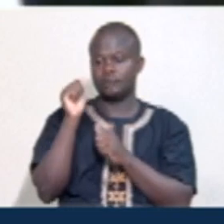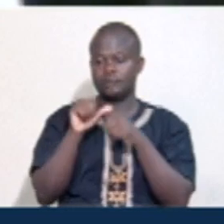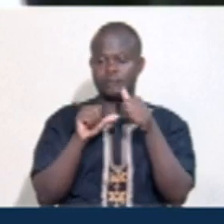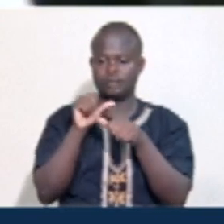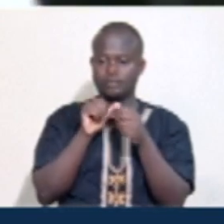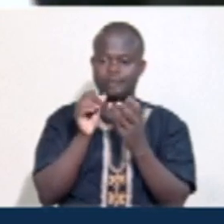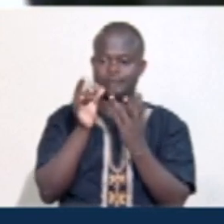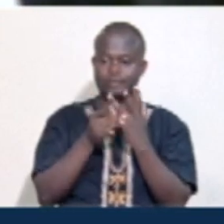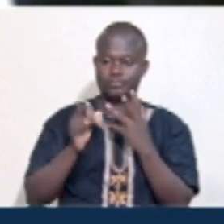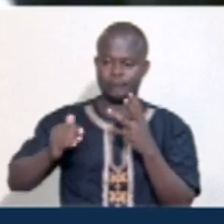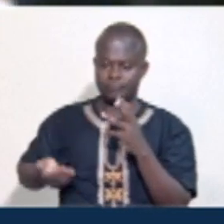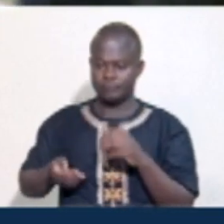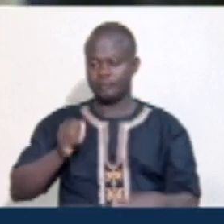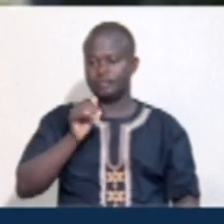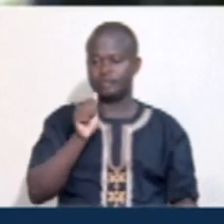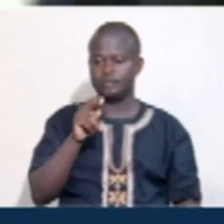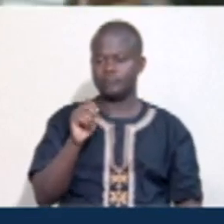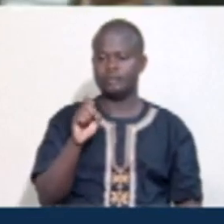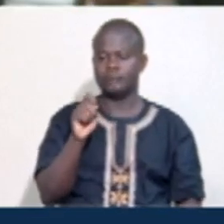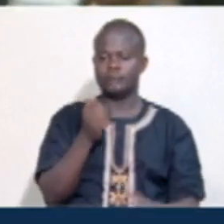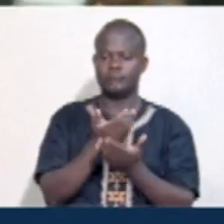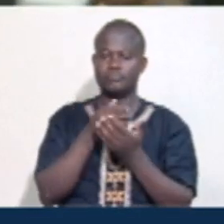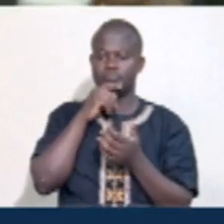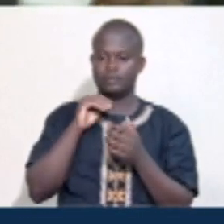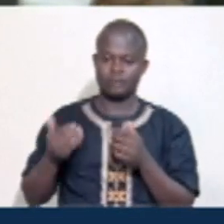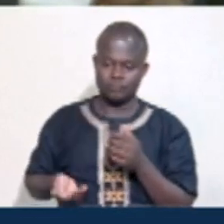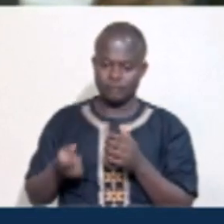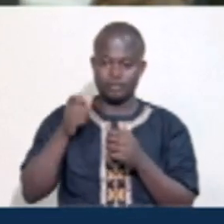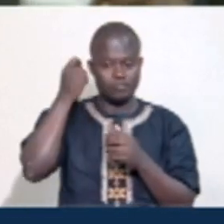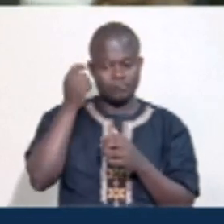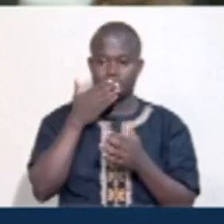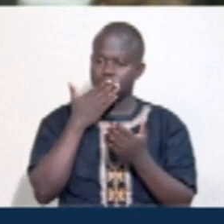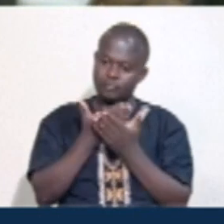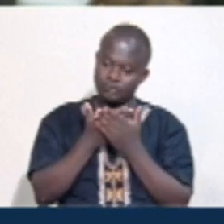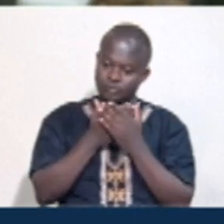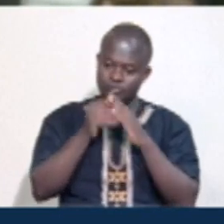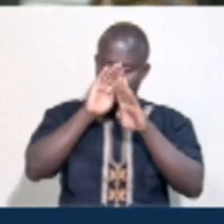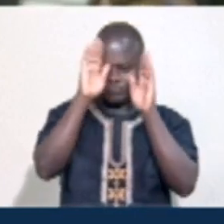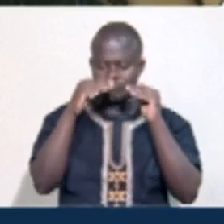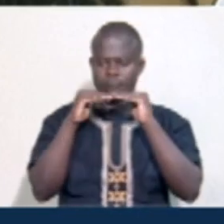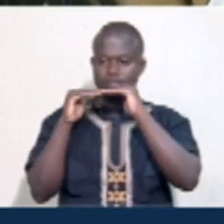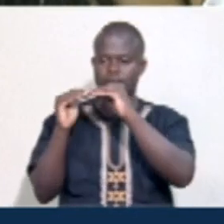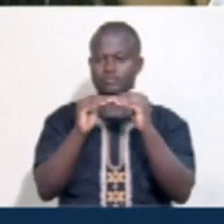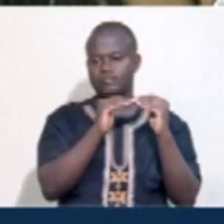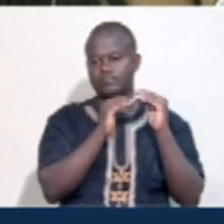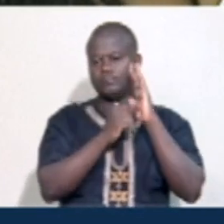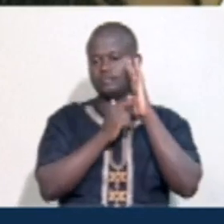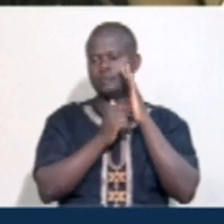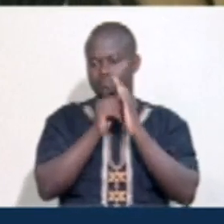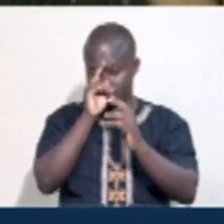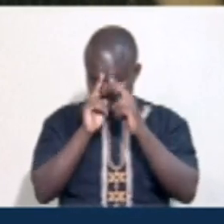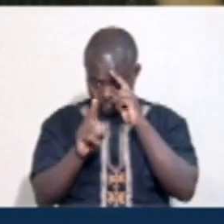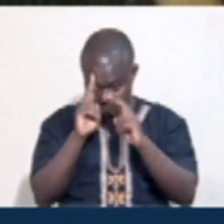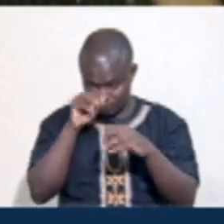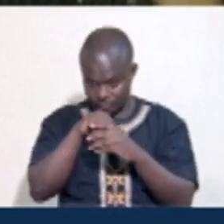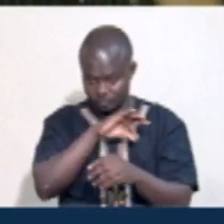bijyanye n'abashakanye Madamu Jeannette Kagame yasabye ko umugabo n'umugore bakwiye kumva neza igisobanuro cy'uburinganire bakarangwa no kubahana mu